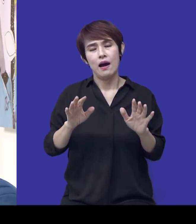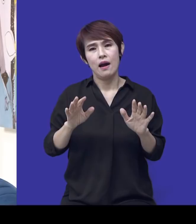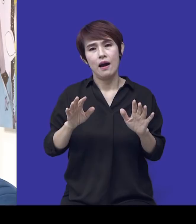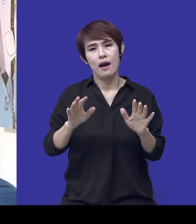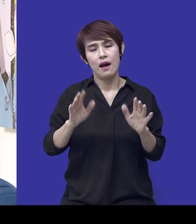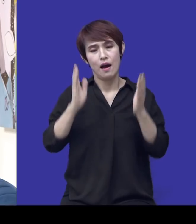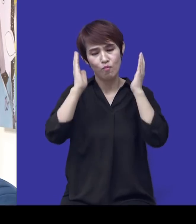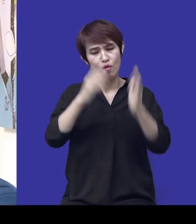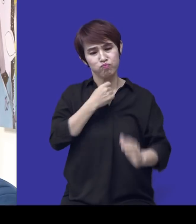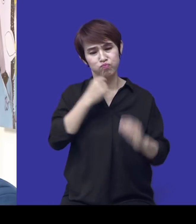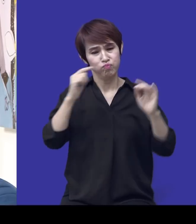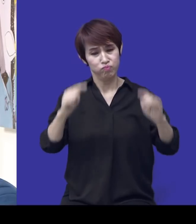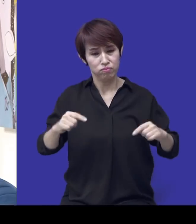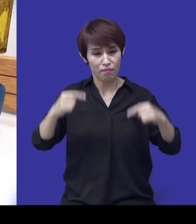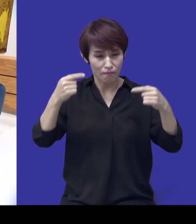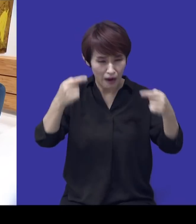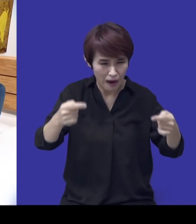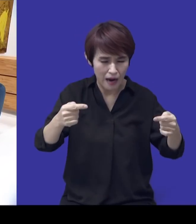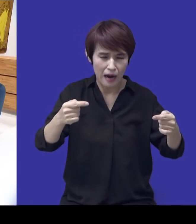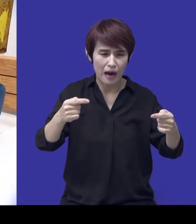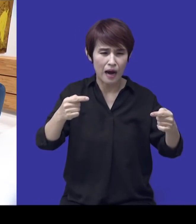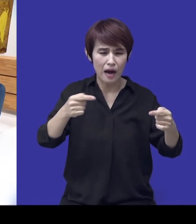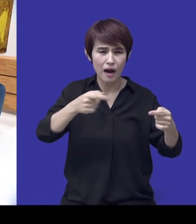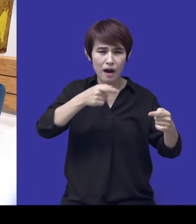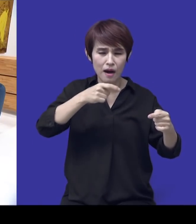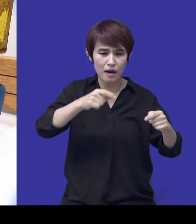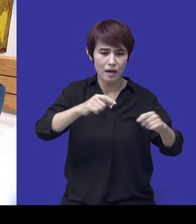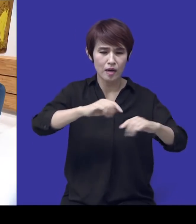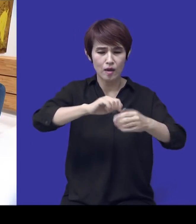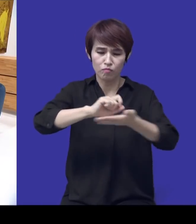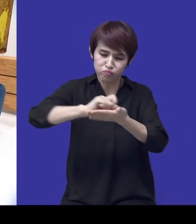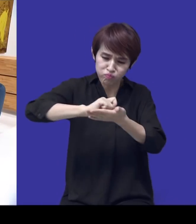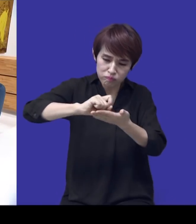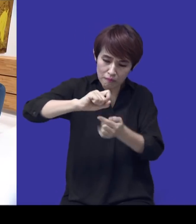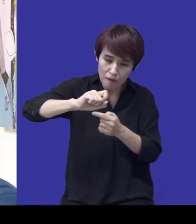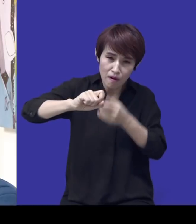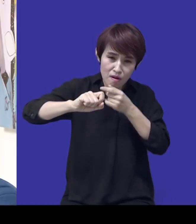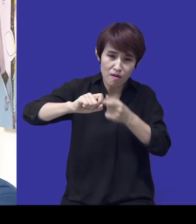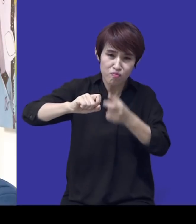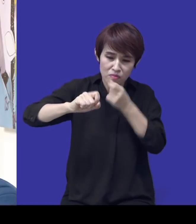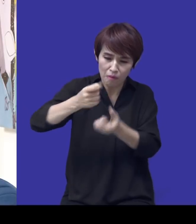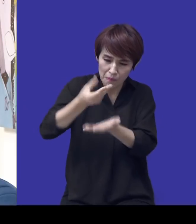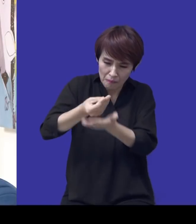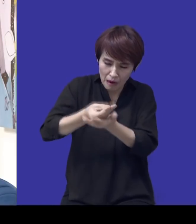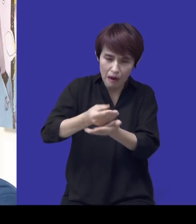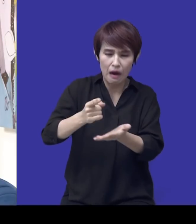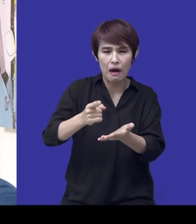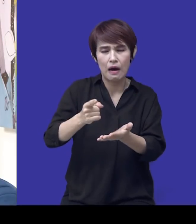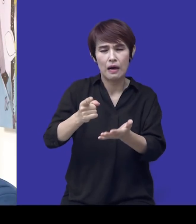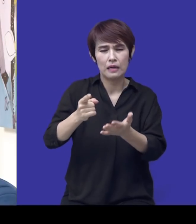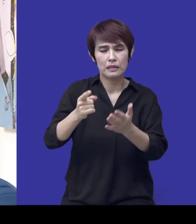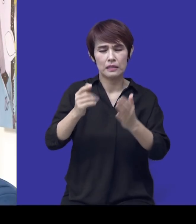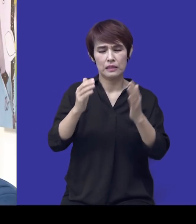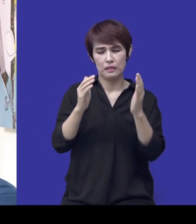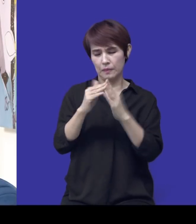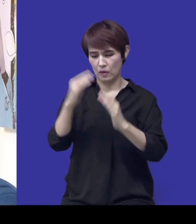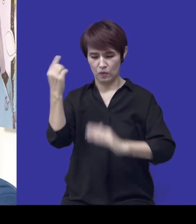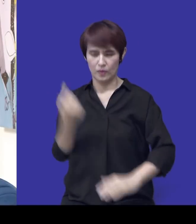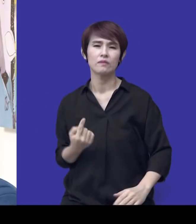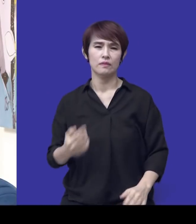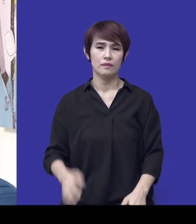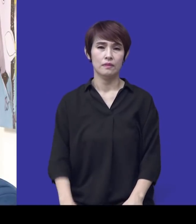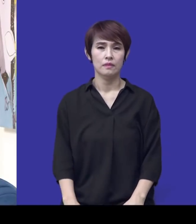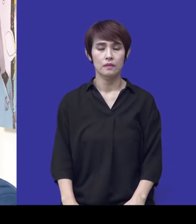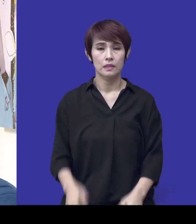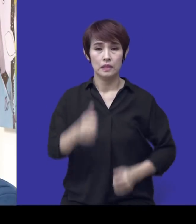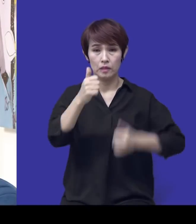공부를 하러 갔는데 집에 그냥 바로 돌아온 적도 되게 많아요. 되게 괴로워가지고. 예. 그리고 뭐 시험 기간